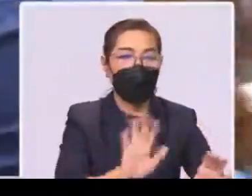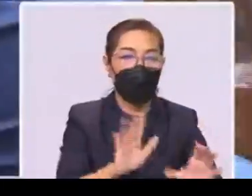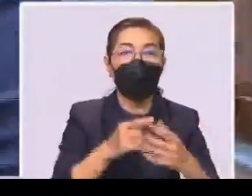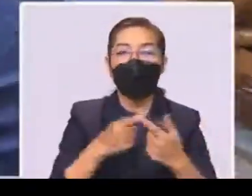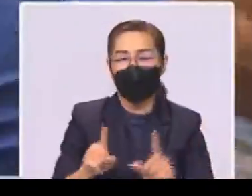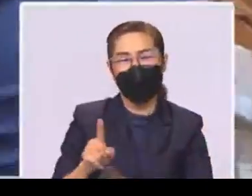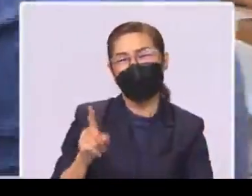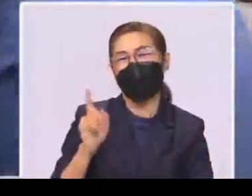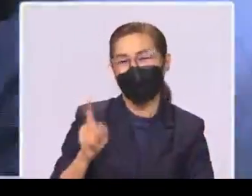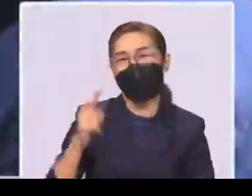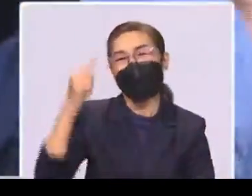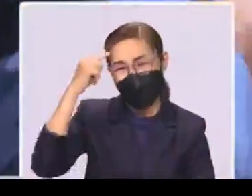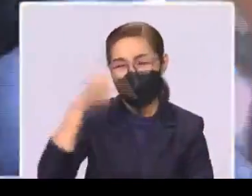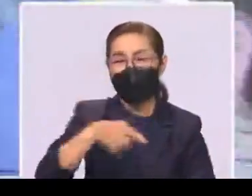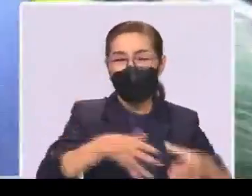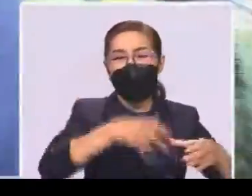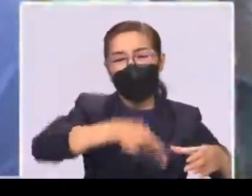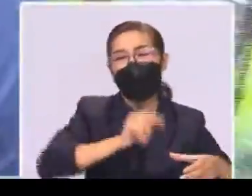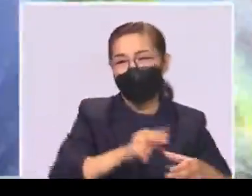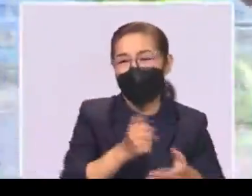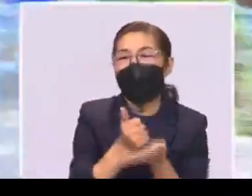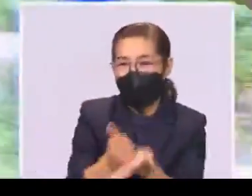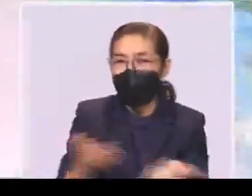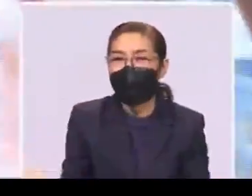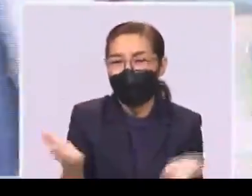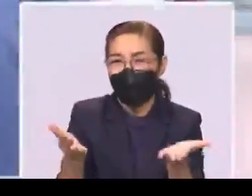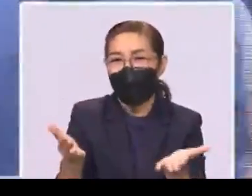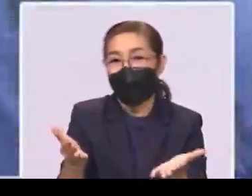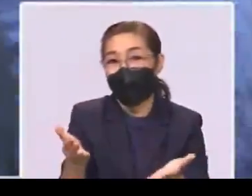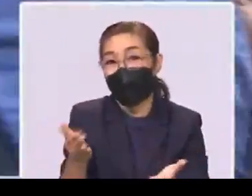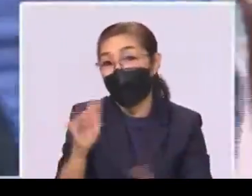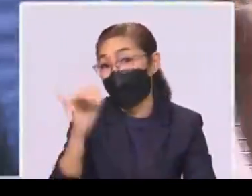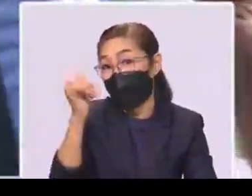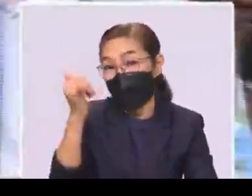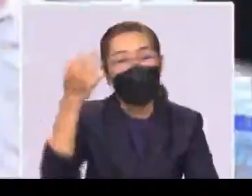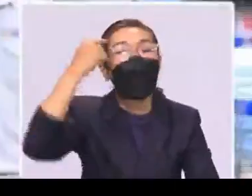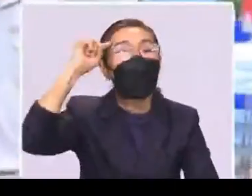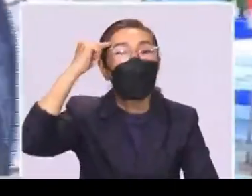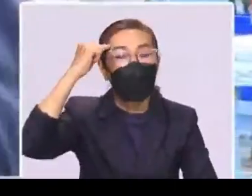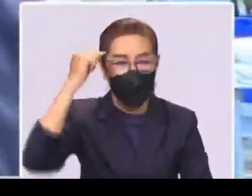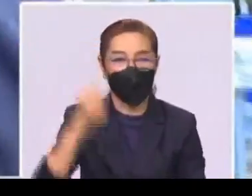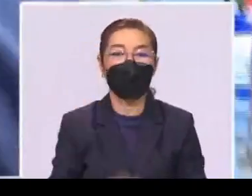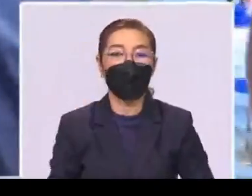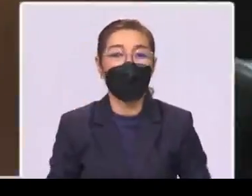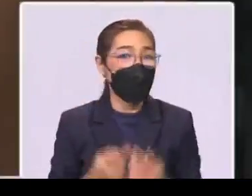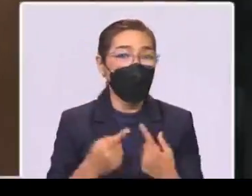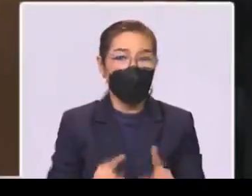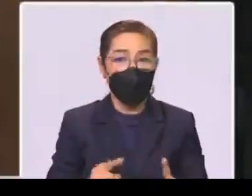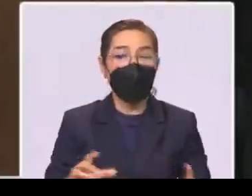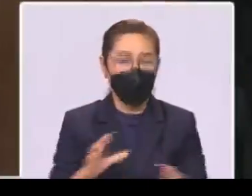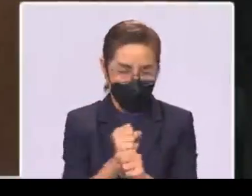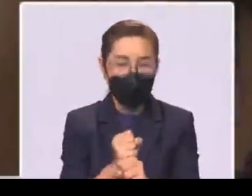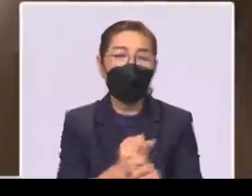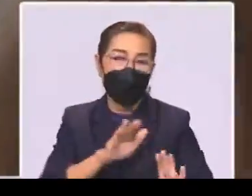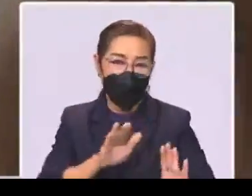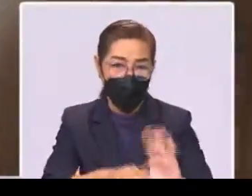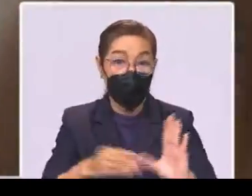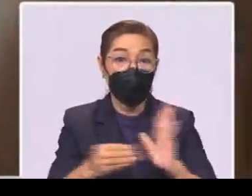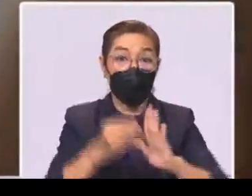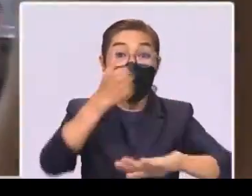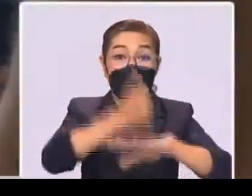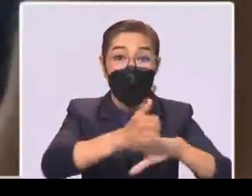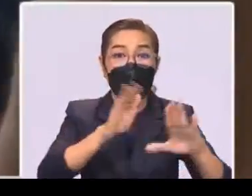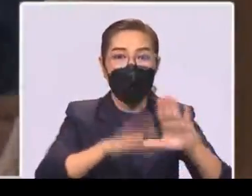จริงก็อาจจะได้รับการสนับสนุนจากพรรคเพื่อไทยหรือเปล่าอนะครับอ่ะแต่เอาเป็นว่าลงในนามอิสระก็แล้วกัน